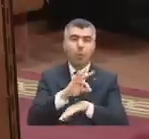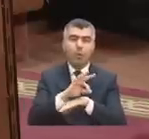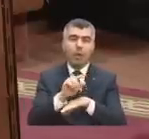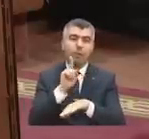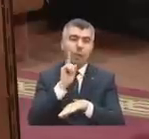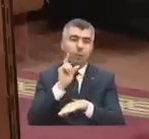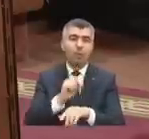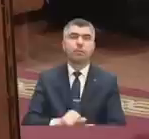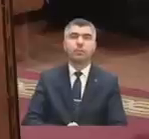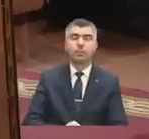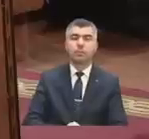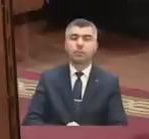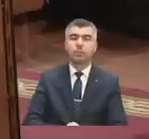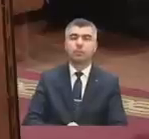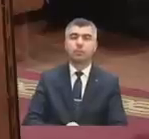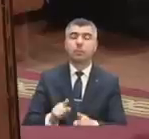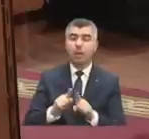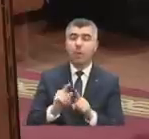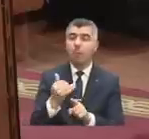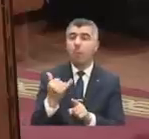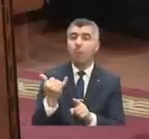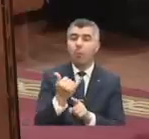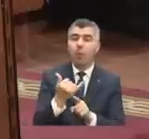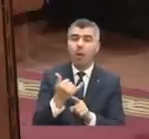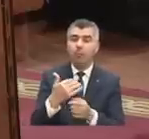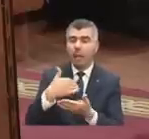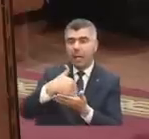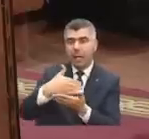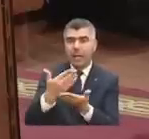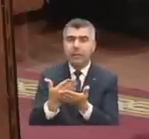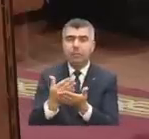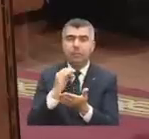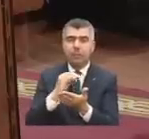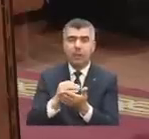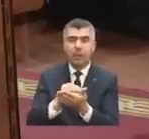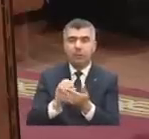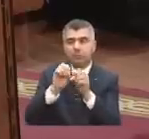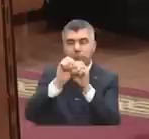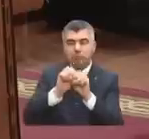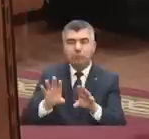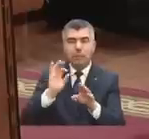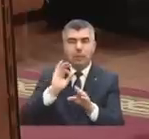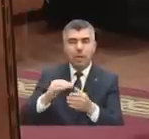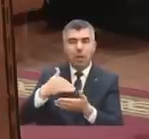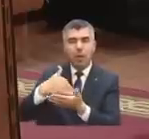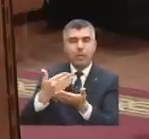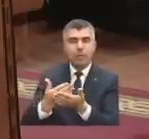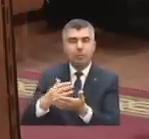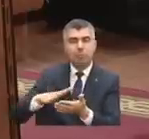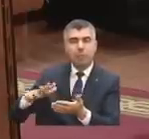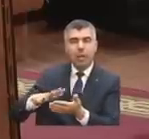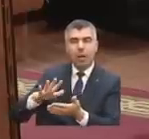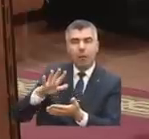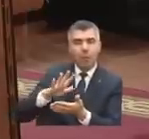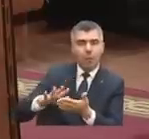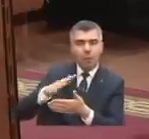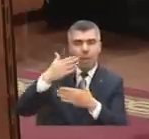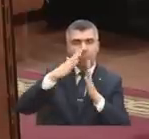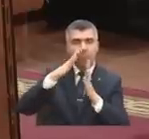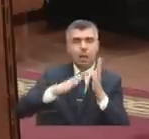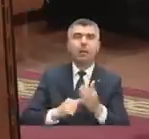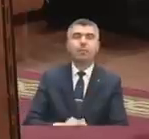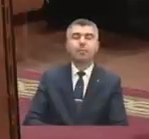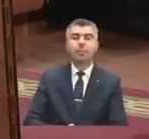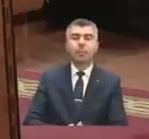بقدر ما يرتبط بعقل ناس خريطه توزيعها حسب حاجيات التاطير الاداري والتقنيه ومن اجل النهوض بالاطار